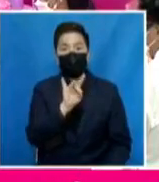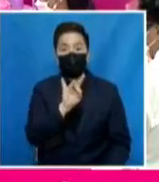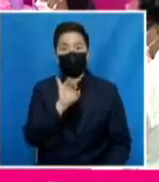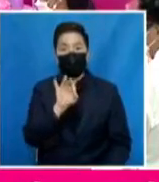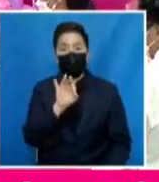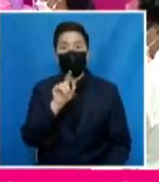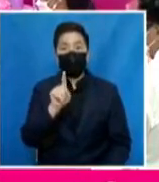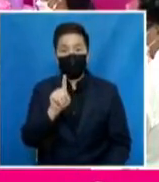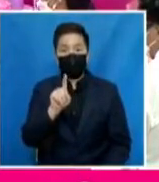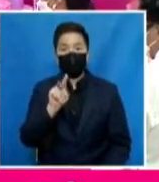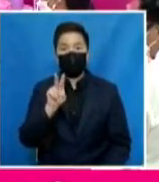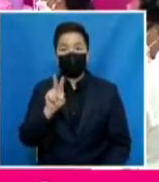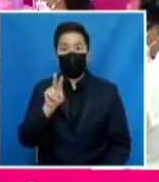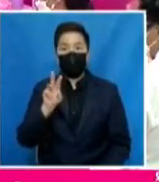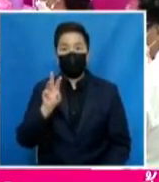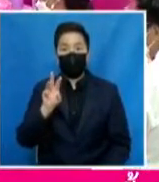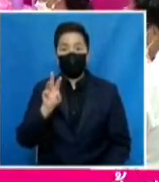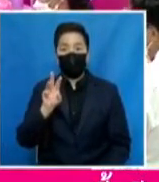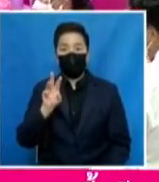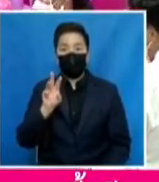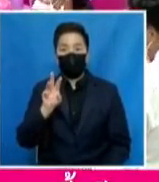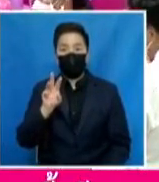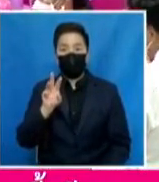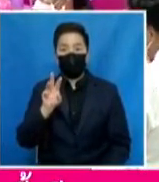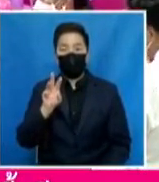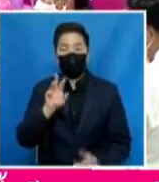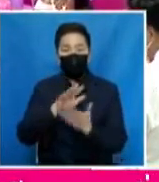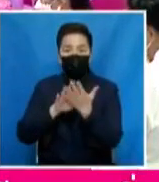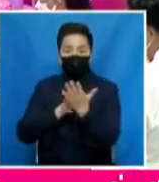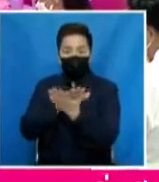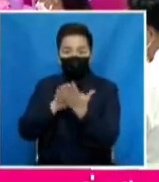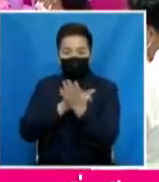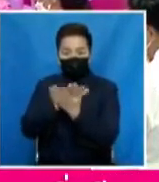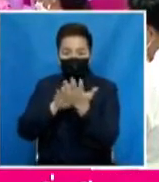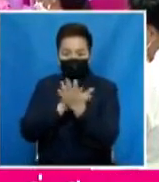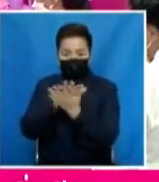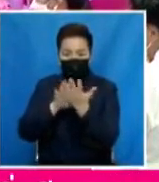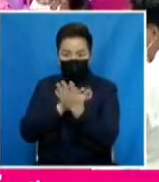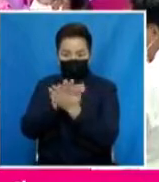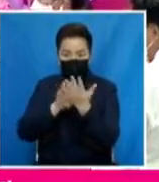9 1 2 6ขออภัยค่ะ